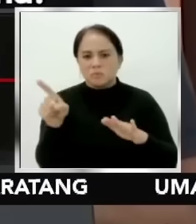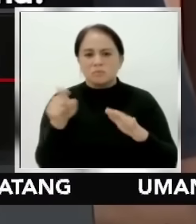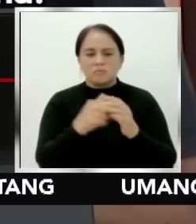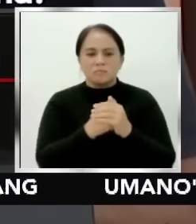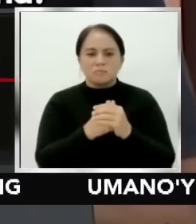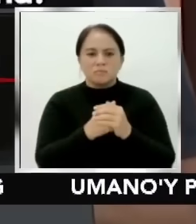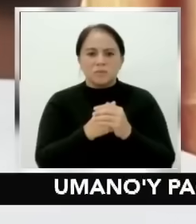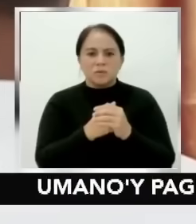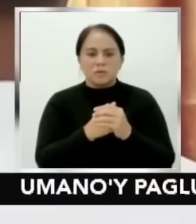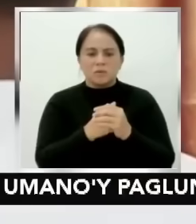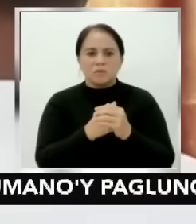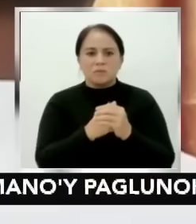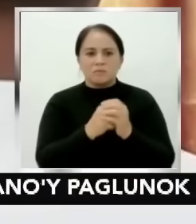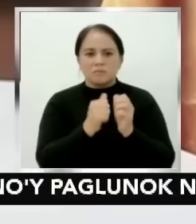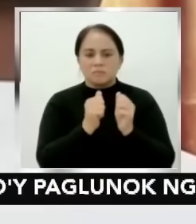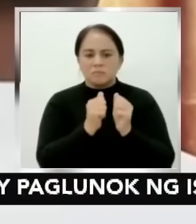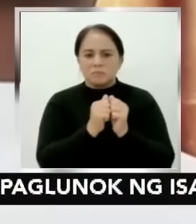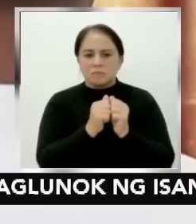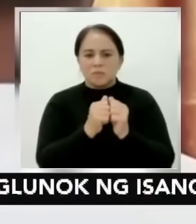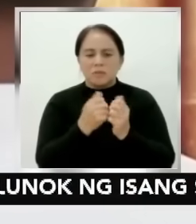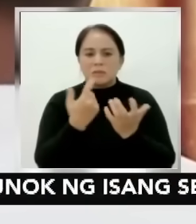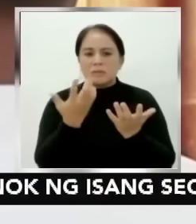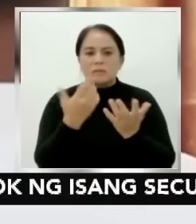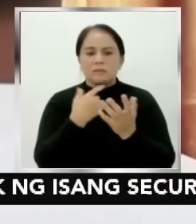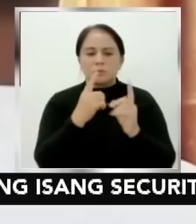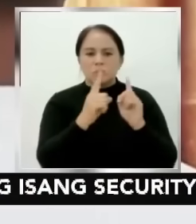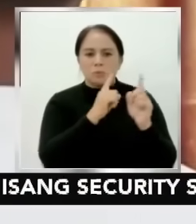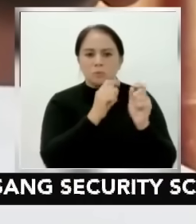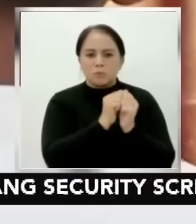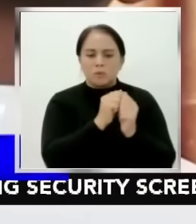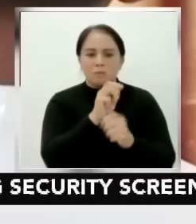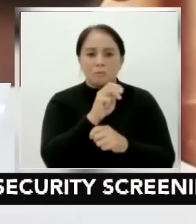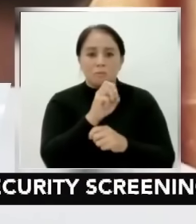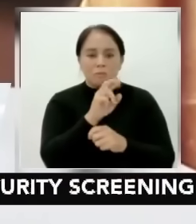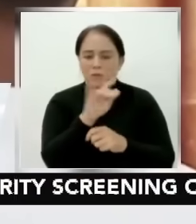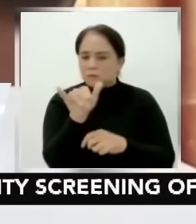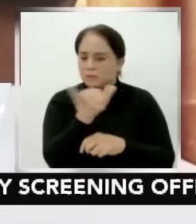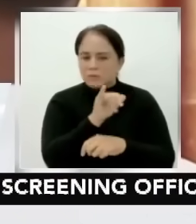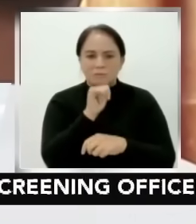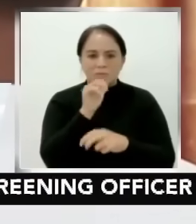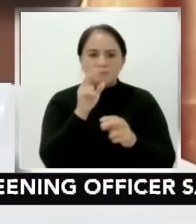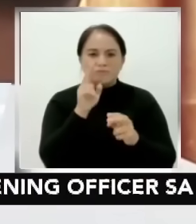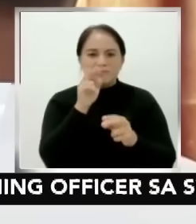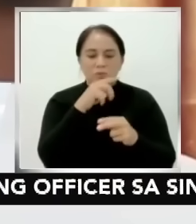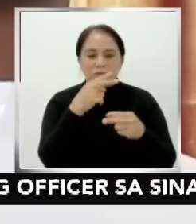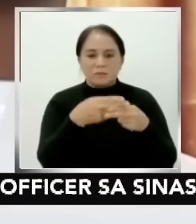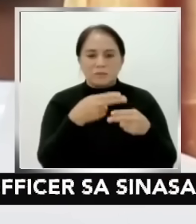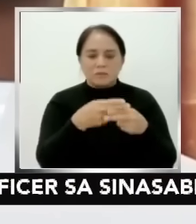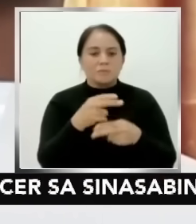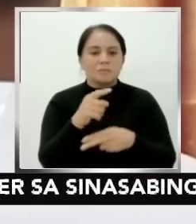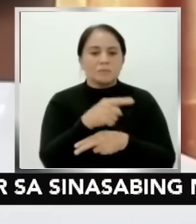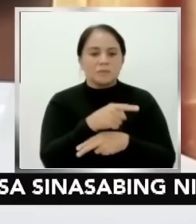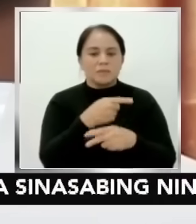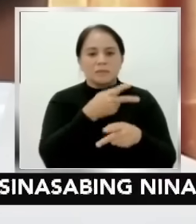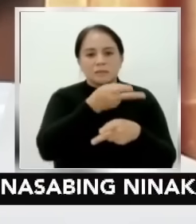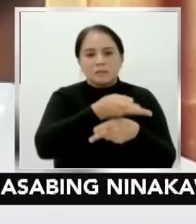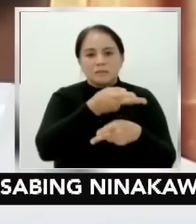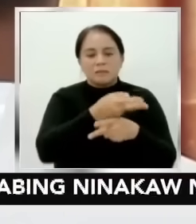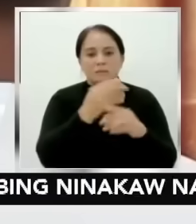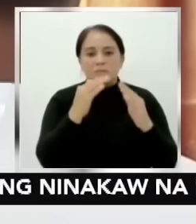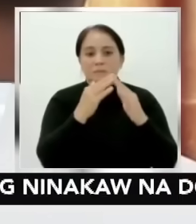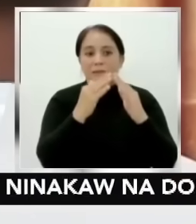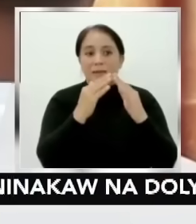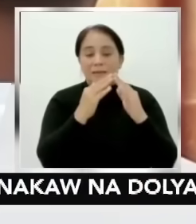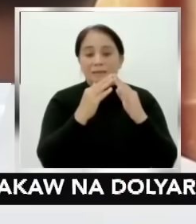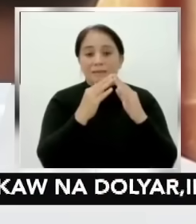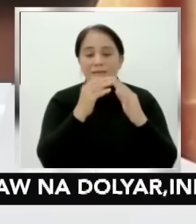kasagbutan. Nakausap din namin si Mark, di niya rin tunay na pangalan. Siya raw ang bantay sa bahay ni Senior Aguila kung